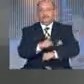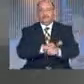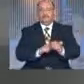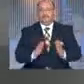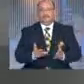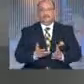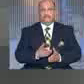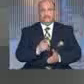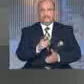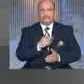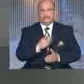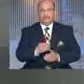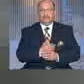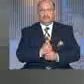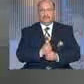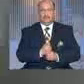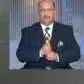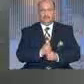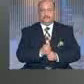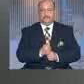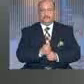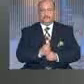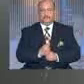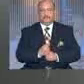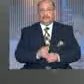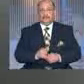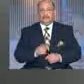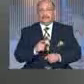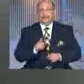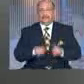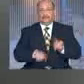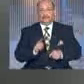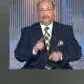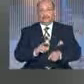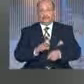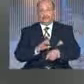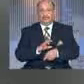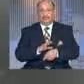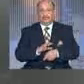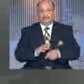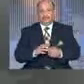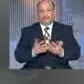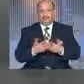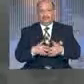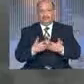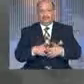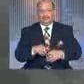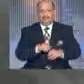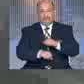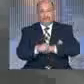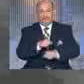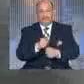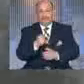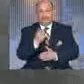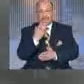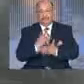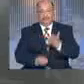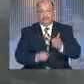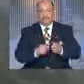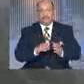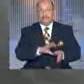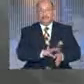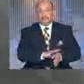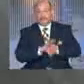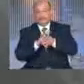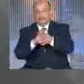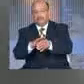المساسيك، قالوا نحن عندنا المساسيك ما عندناش الماكينه نحوها بها. ميم امبيرو ما عنديش ساله باش نعدي فيها على